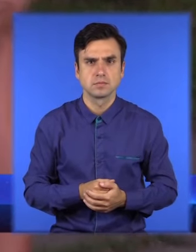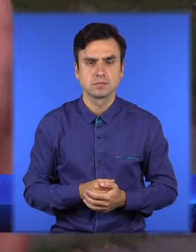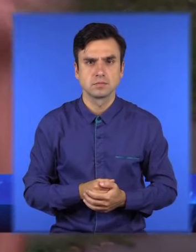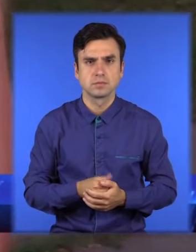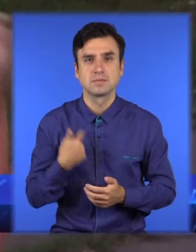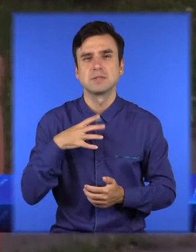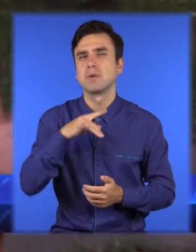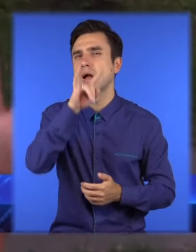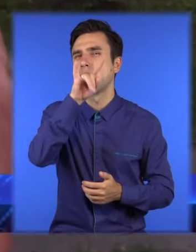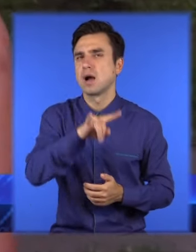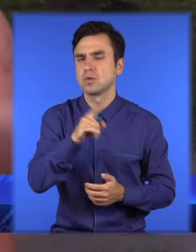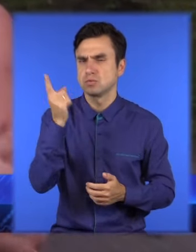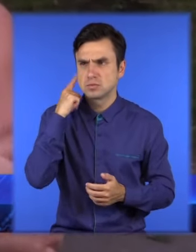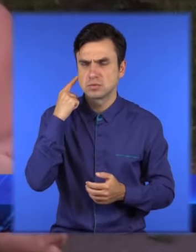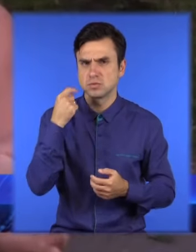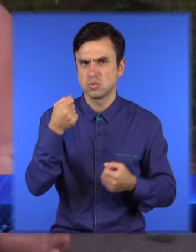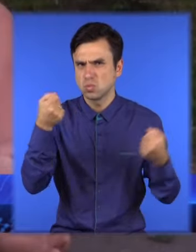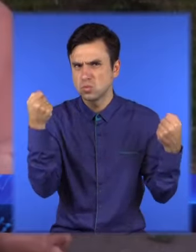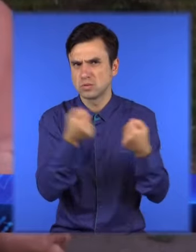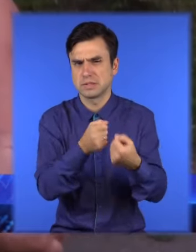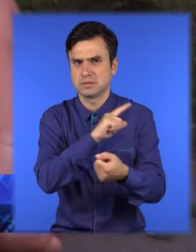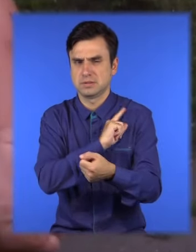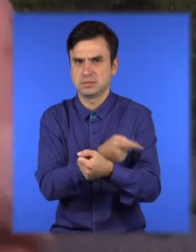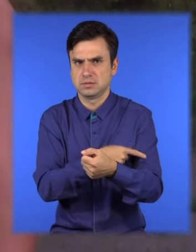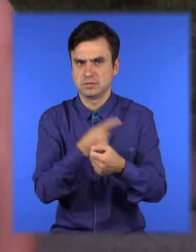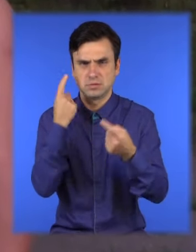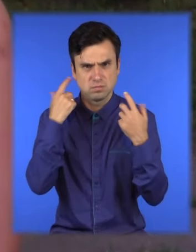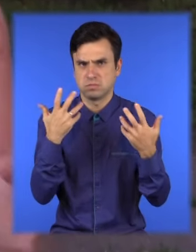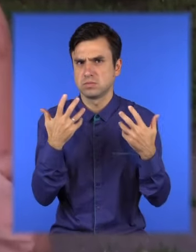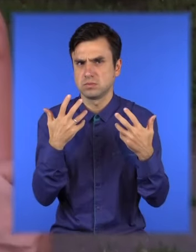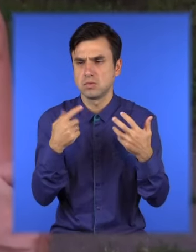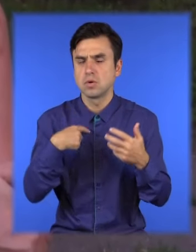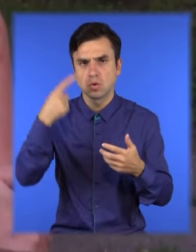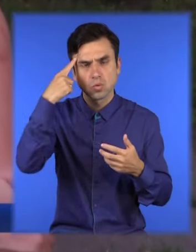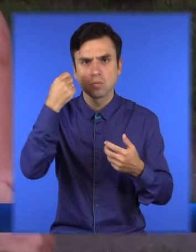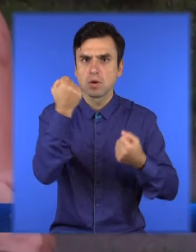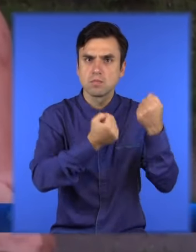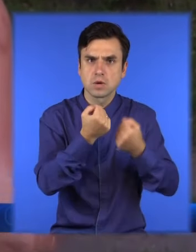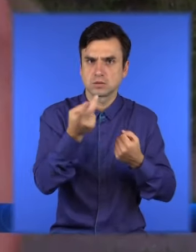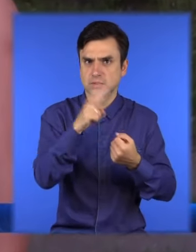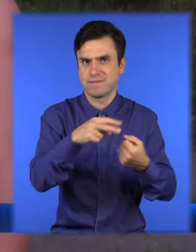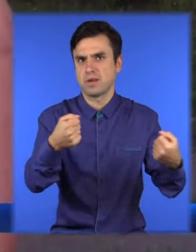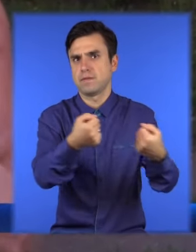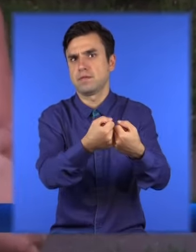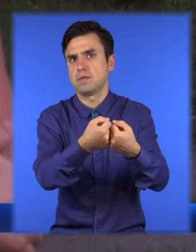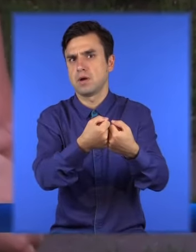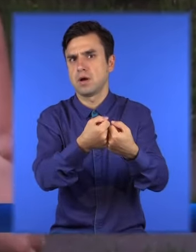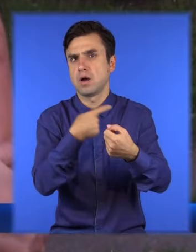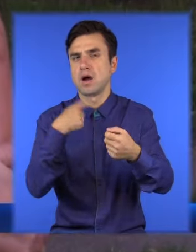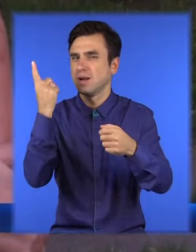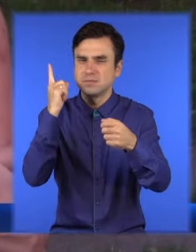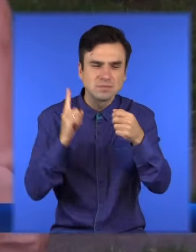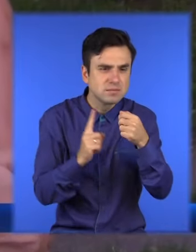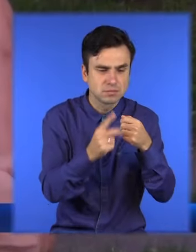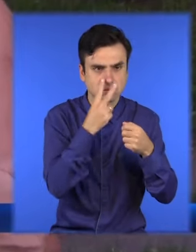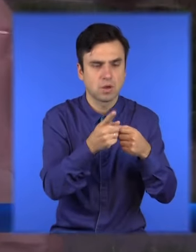з вікна сильно я почула сильний удар. Ну, якби я подумала, що це машина з машиною, а потім вийшла, бачу,